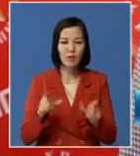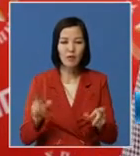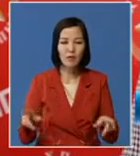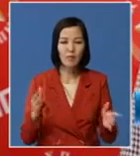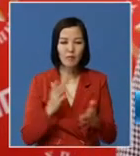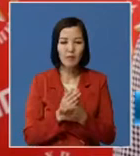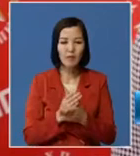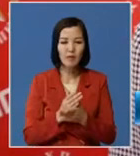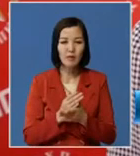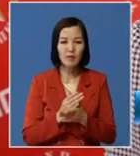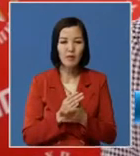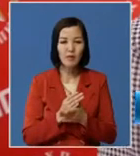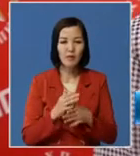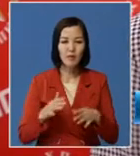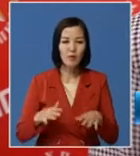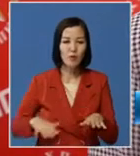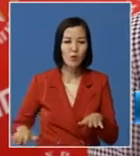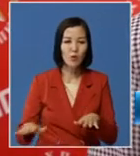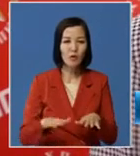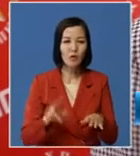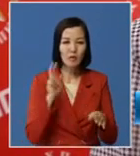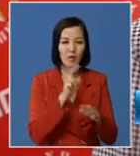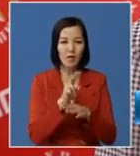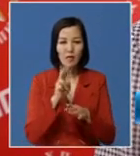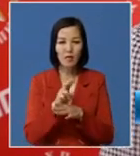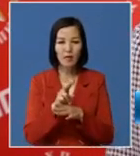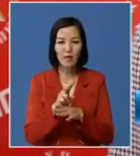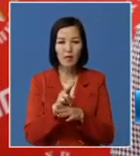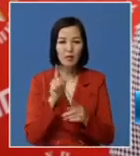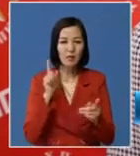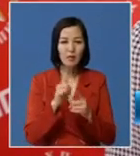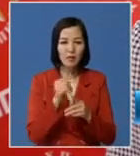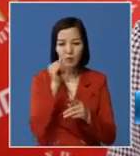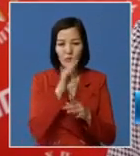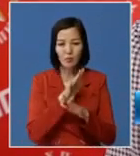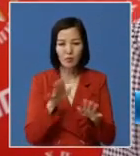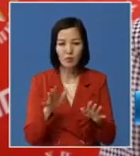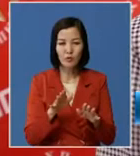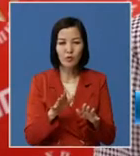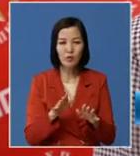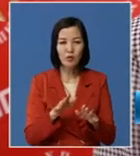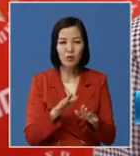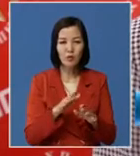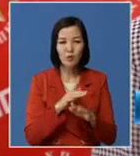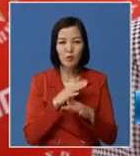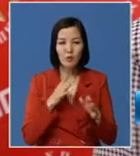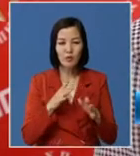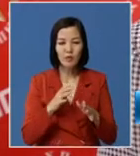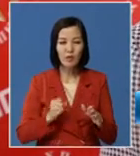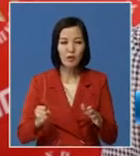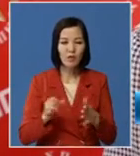Енді бүкіл өңірлерді әрине өту мүмкіншілік болған жоқ, бірақ талай